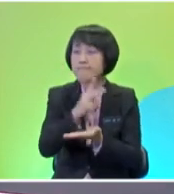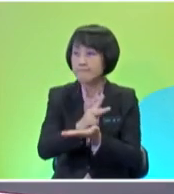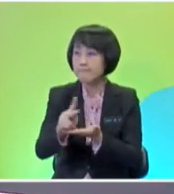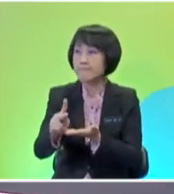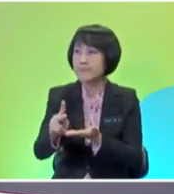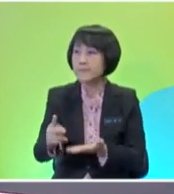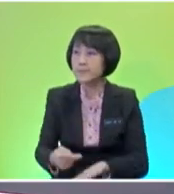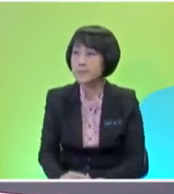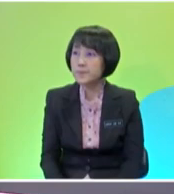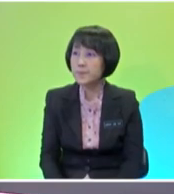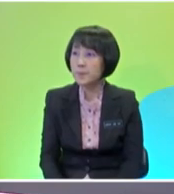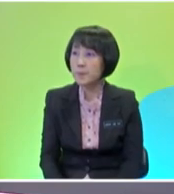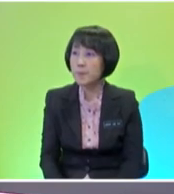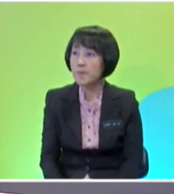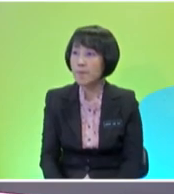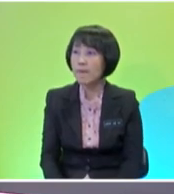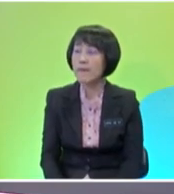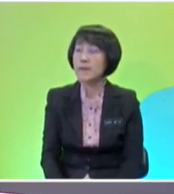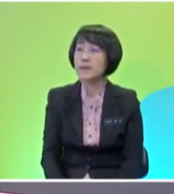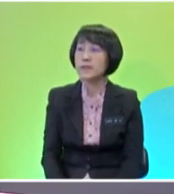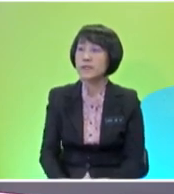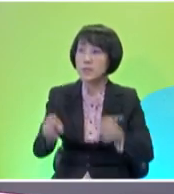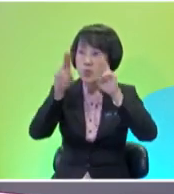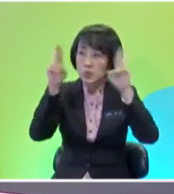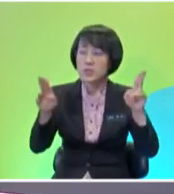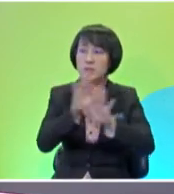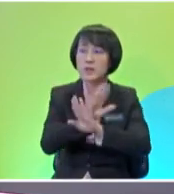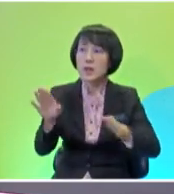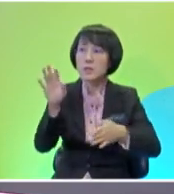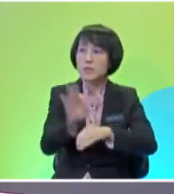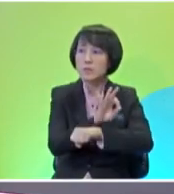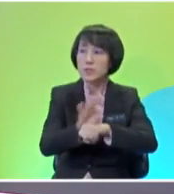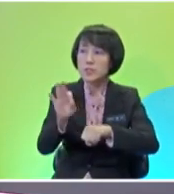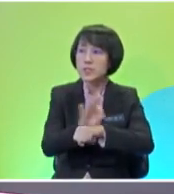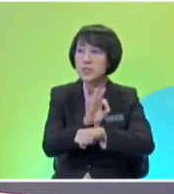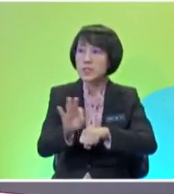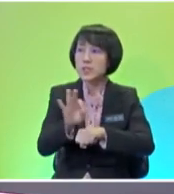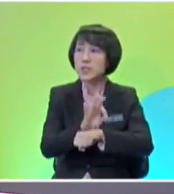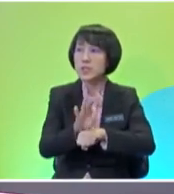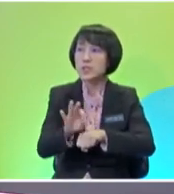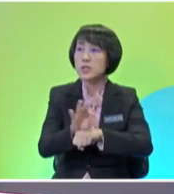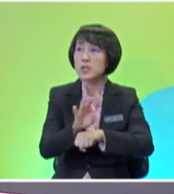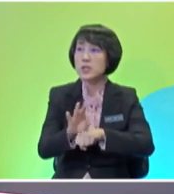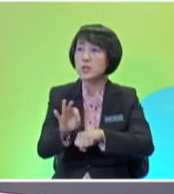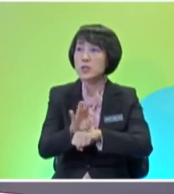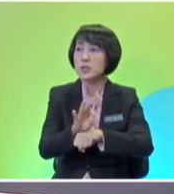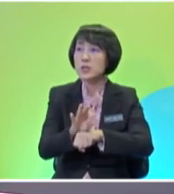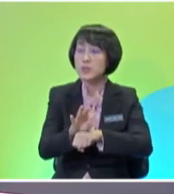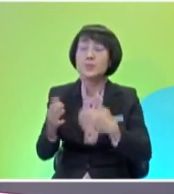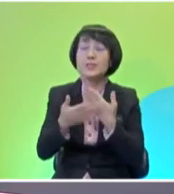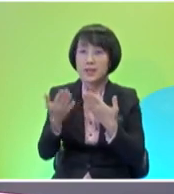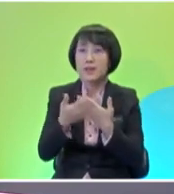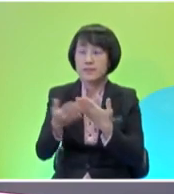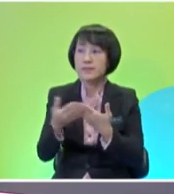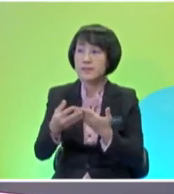penyambungan dan kita nak buat contoh kita uji tak berfungsi dan sebagainya, kita nak ubah supaya lebih baik pun mudah.